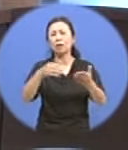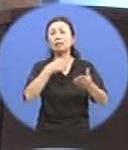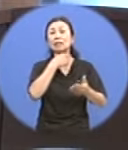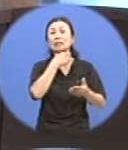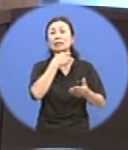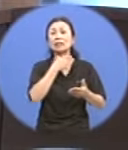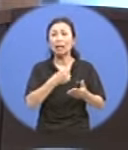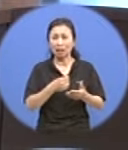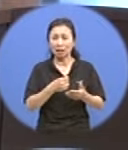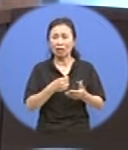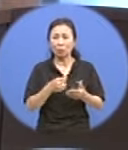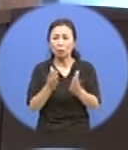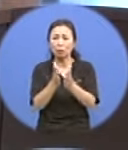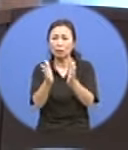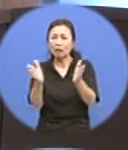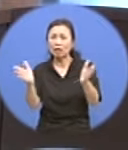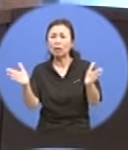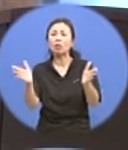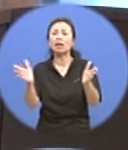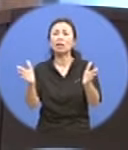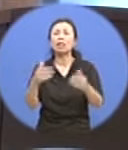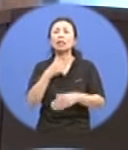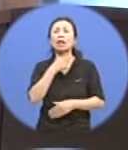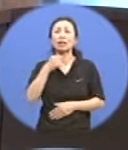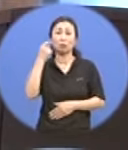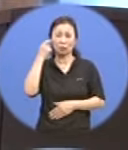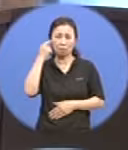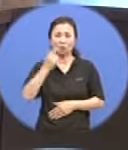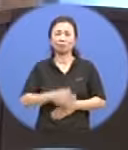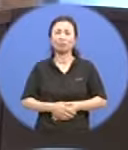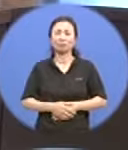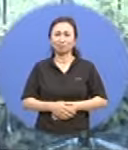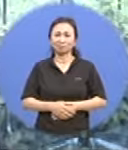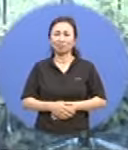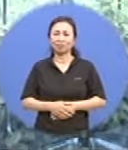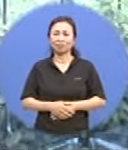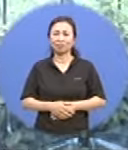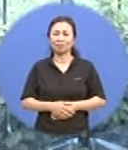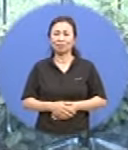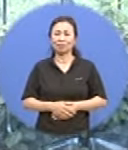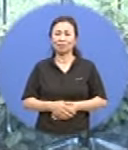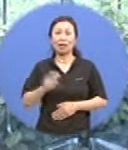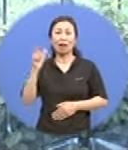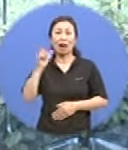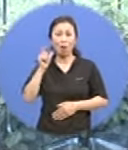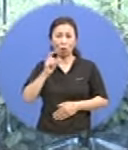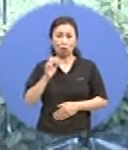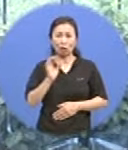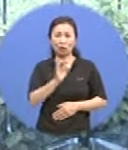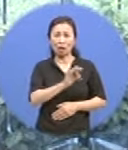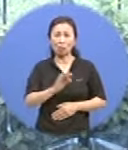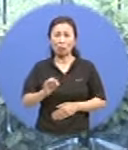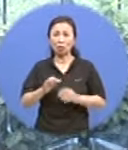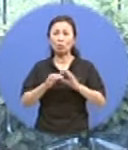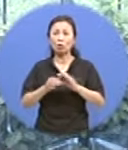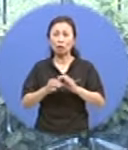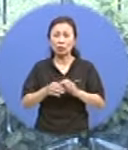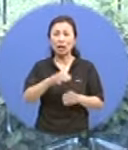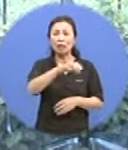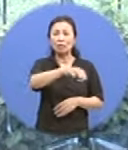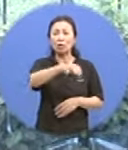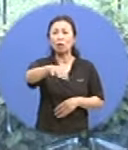ね、あ、はい、まあ、せっかくなら自分たちの製品 を通してやっぱりそれぞれの国地域に、は